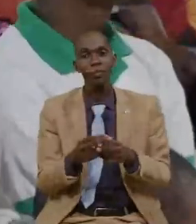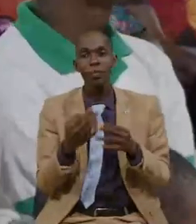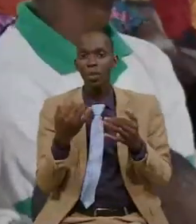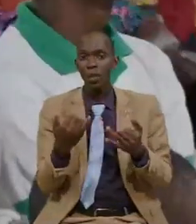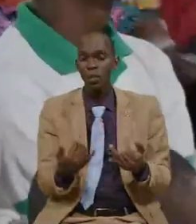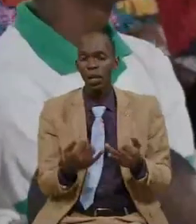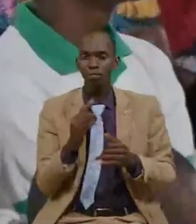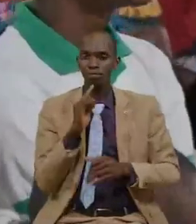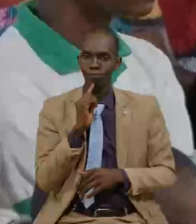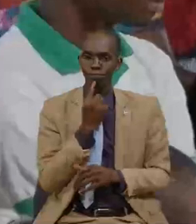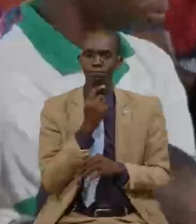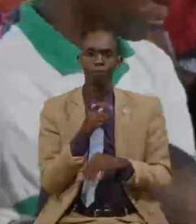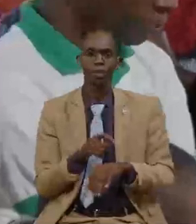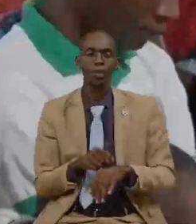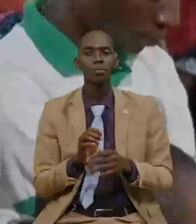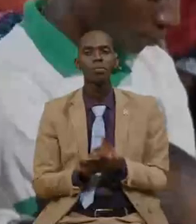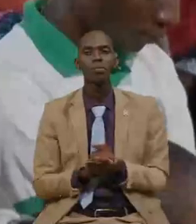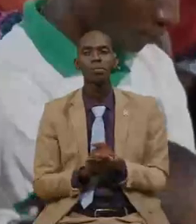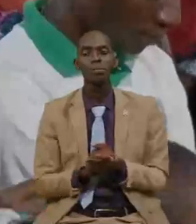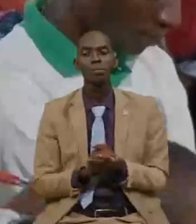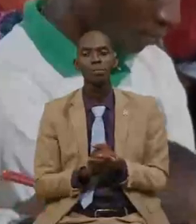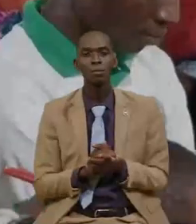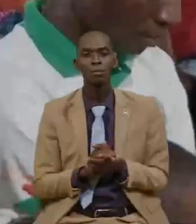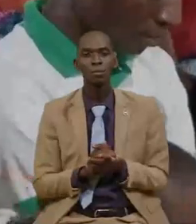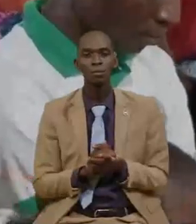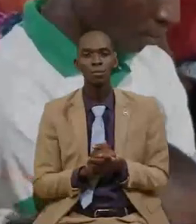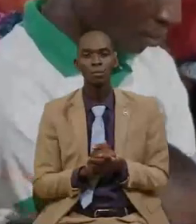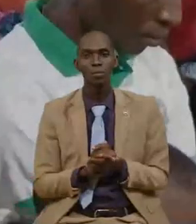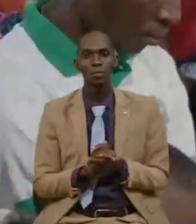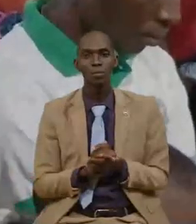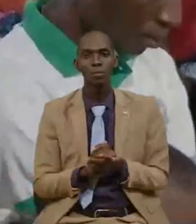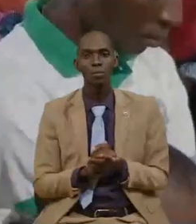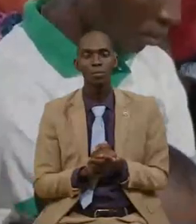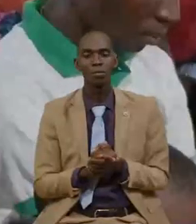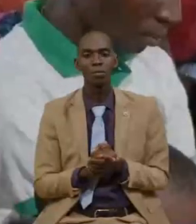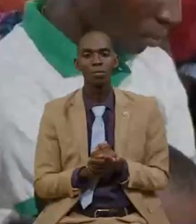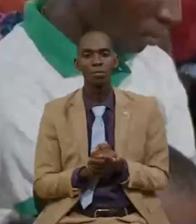se produire. Tête baissée, les yeux fermés.